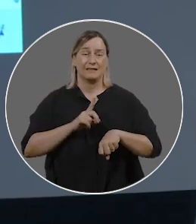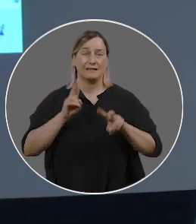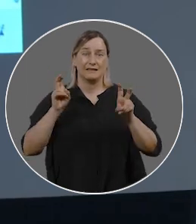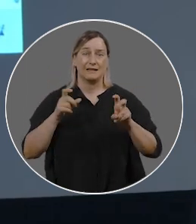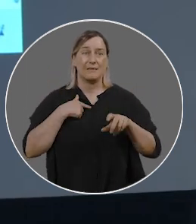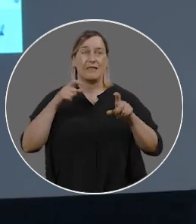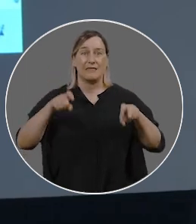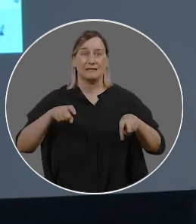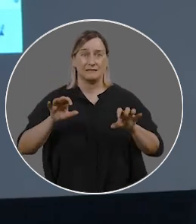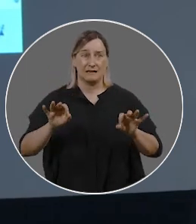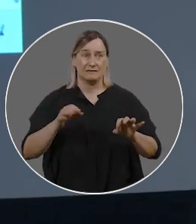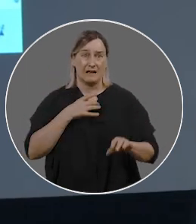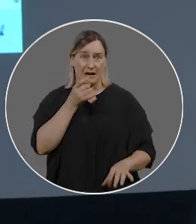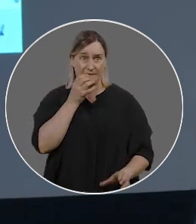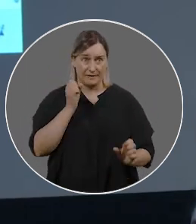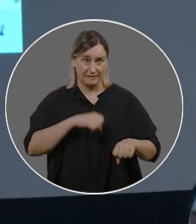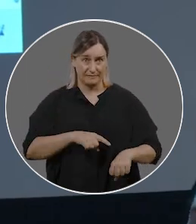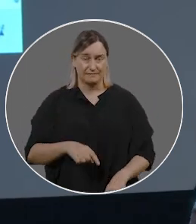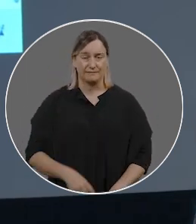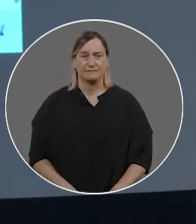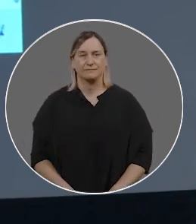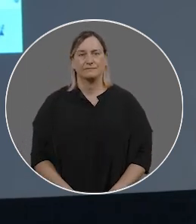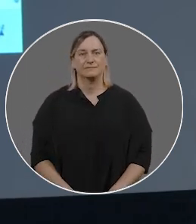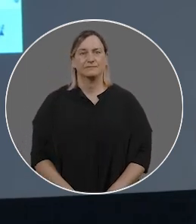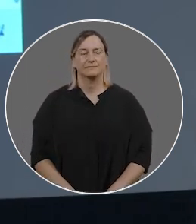no?, del cafè.